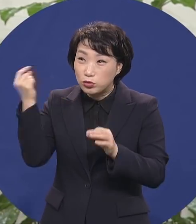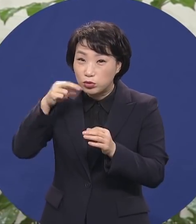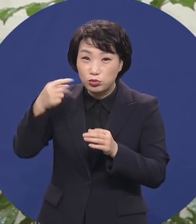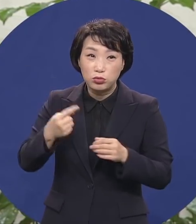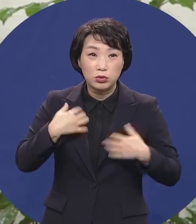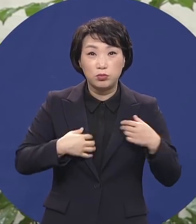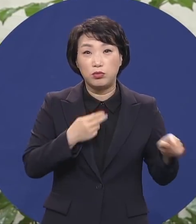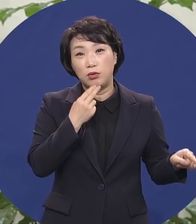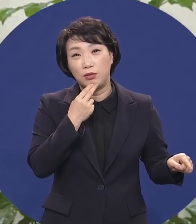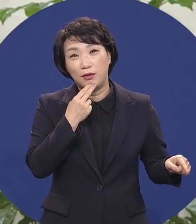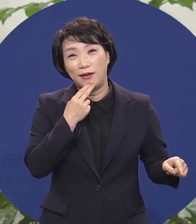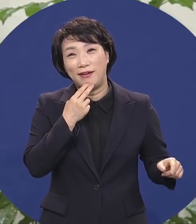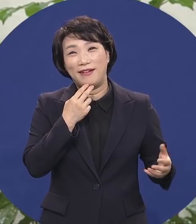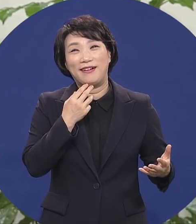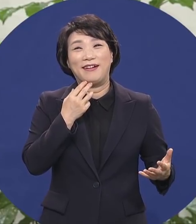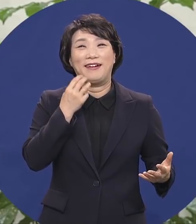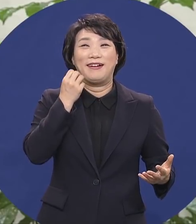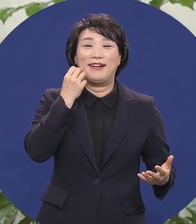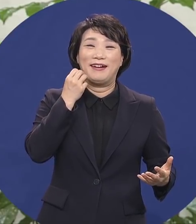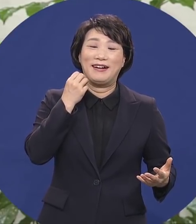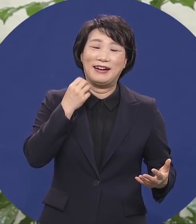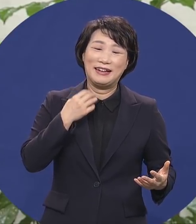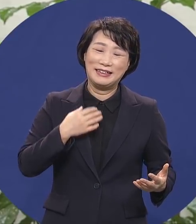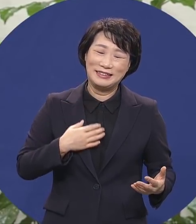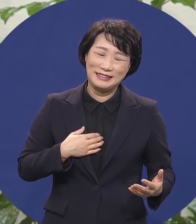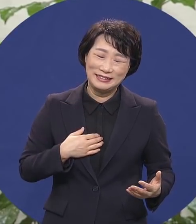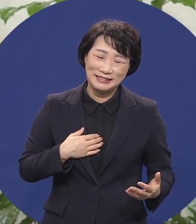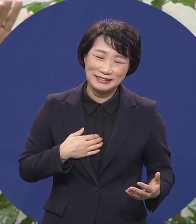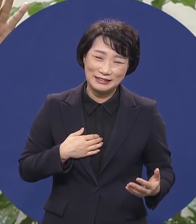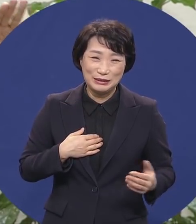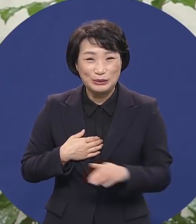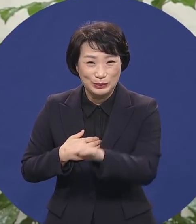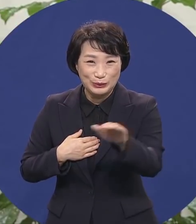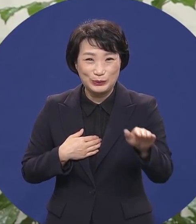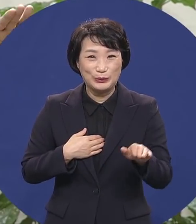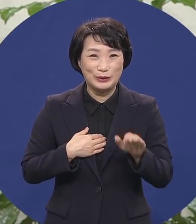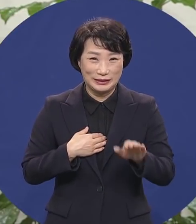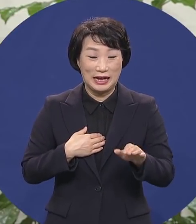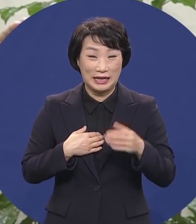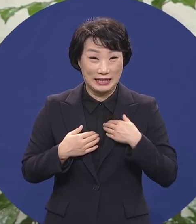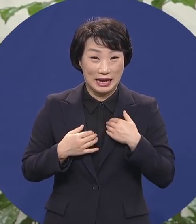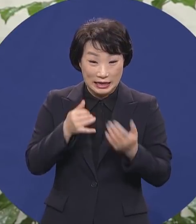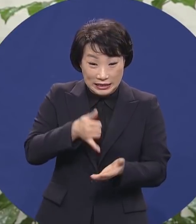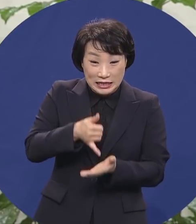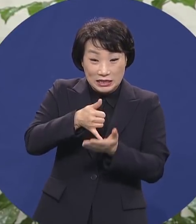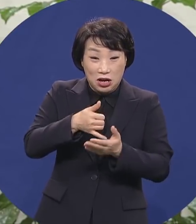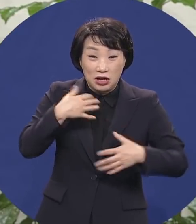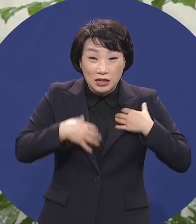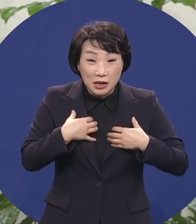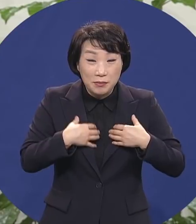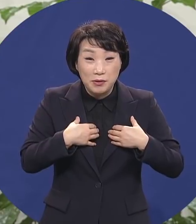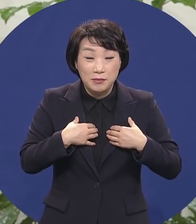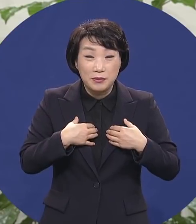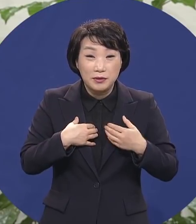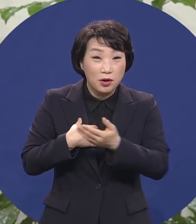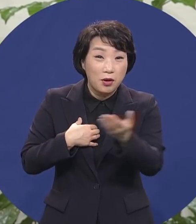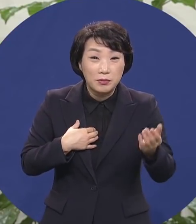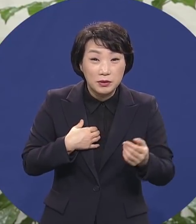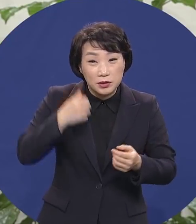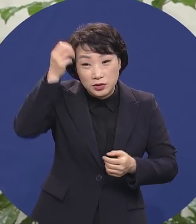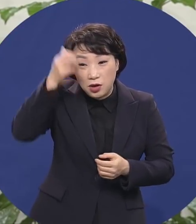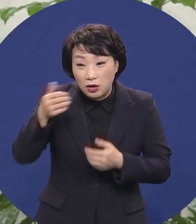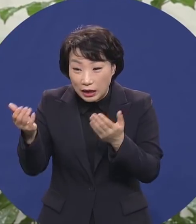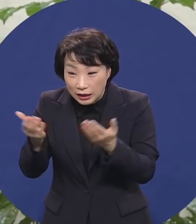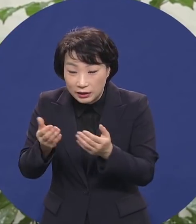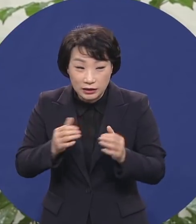없나? 응? 우리는 우리의 인격의 희노애락이 영적인